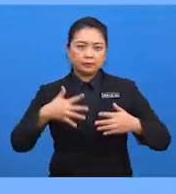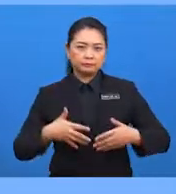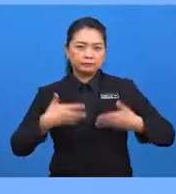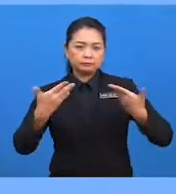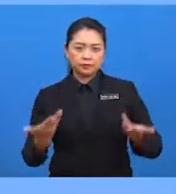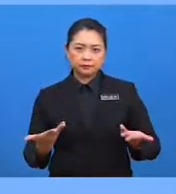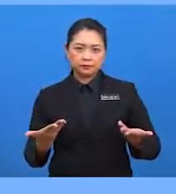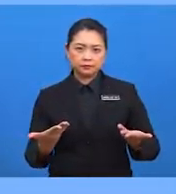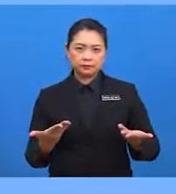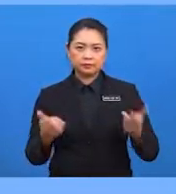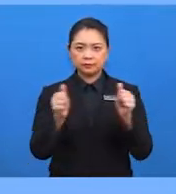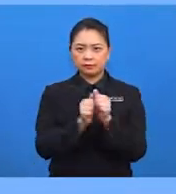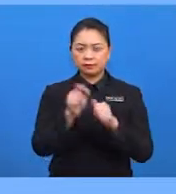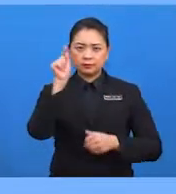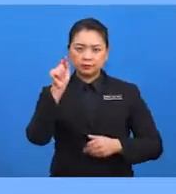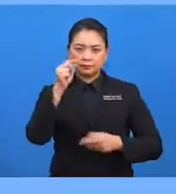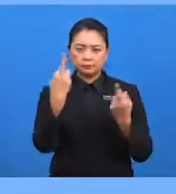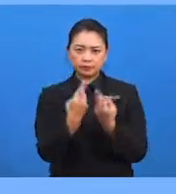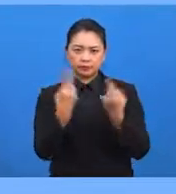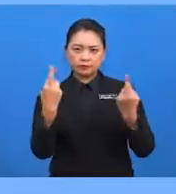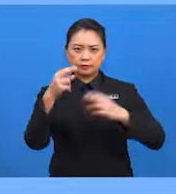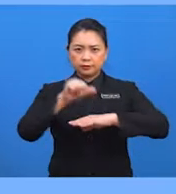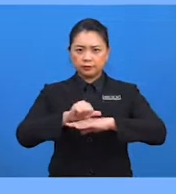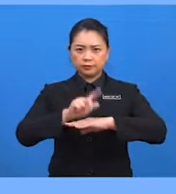Bagaimana pula dengan darjah penceraian alkali?